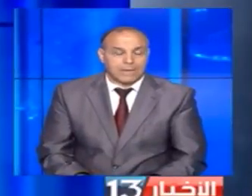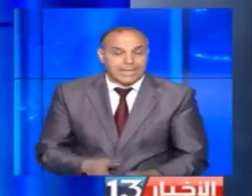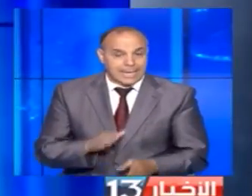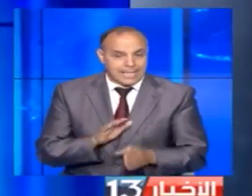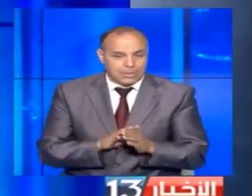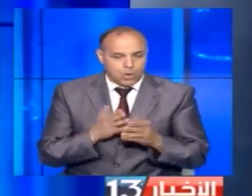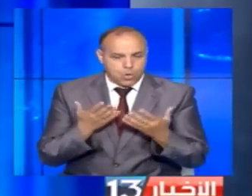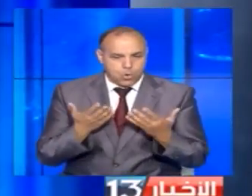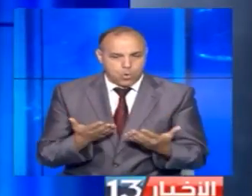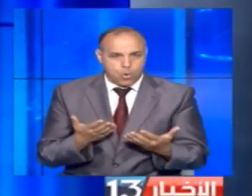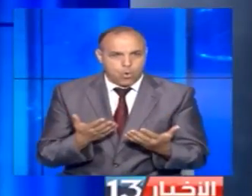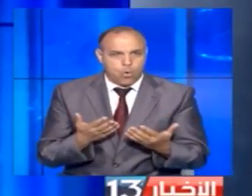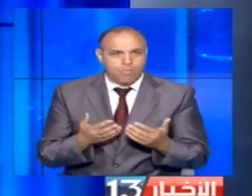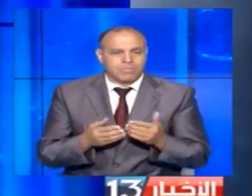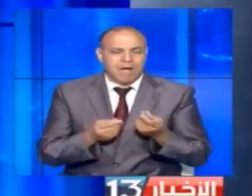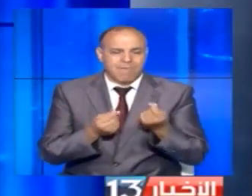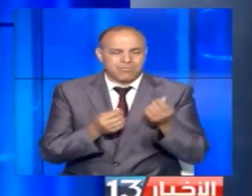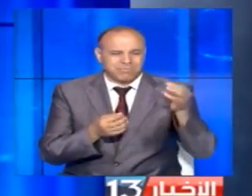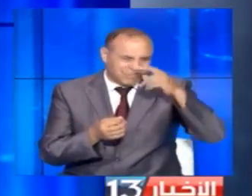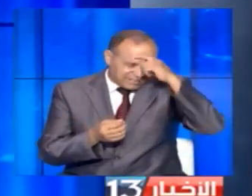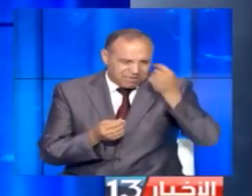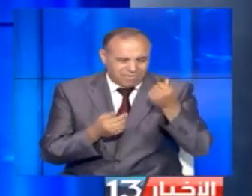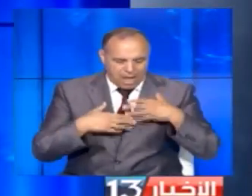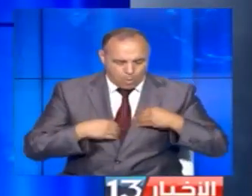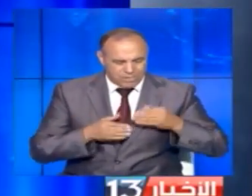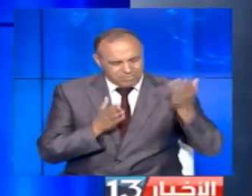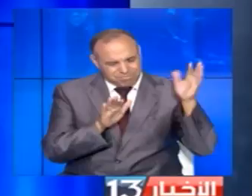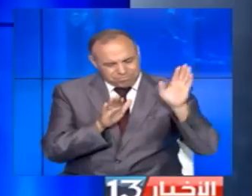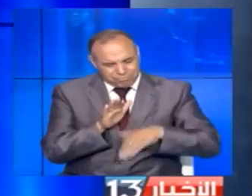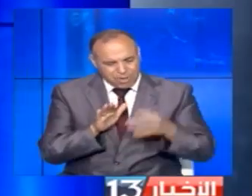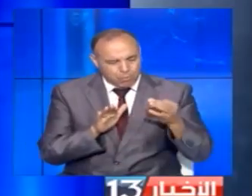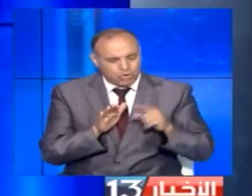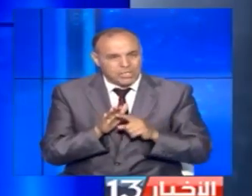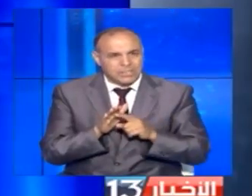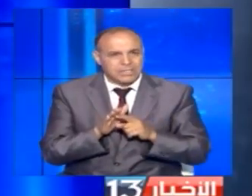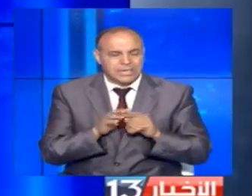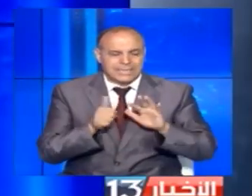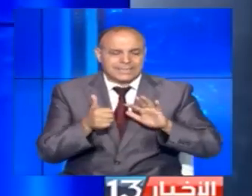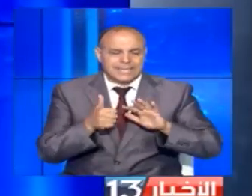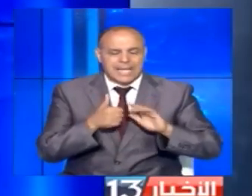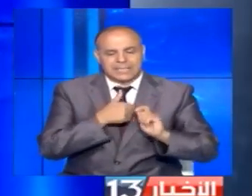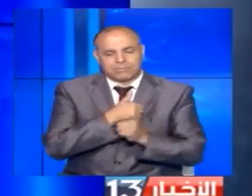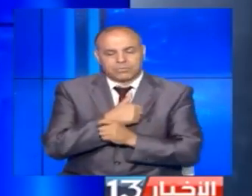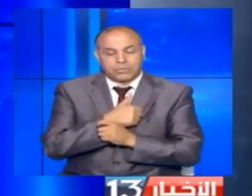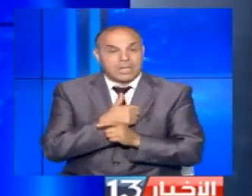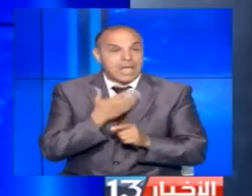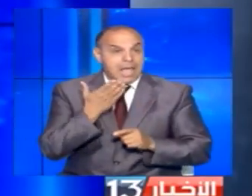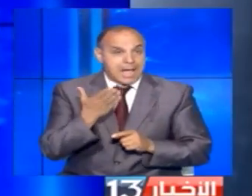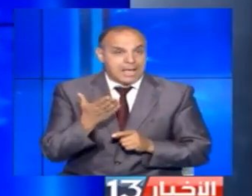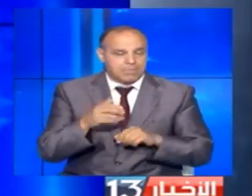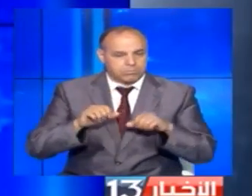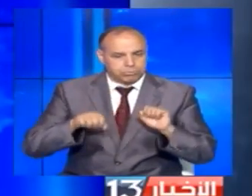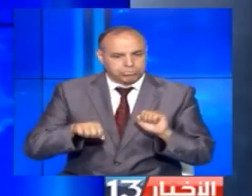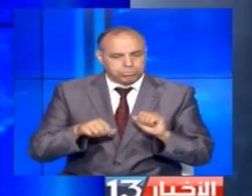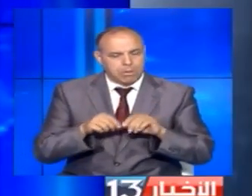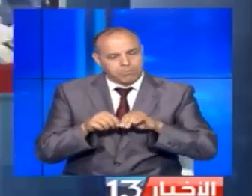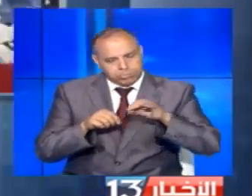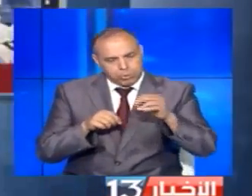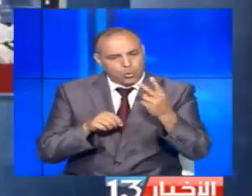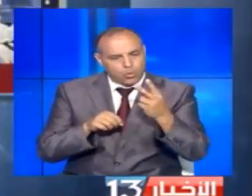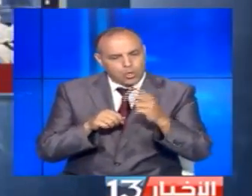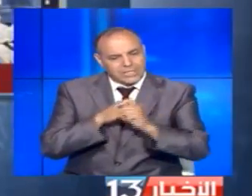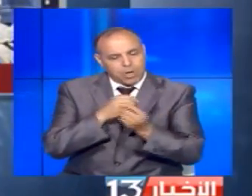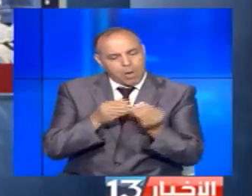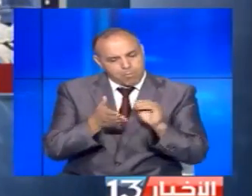ينطلق اليوم موسم التخفيضات الصيفية ليتواصل على امتداد 6 أسابيع مع إمكانية تمديده